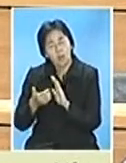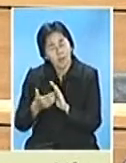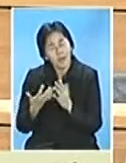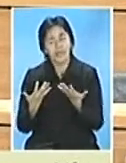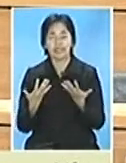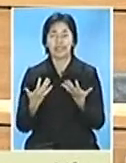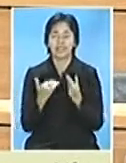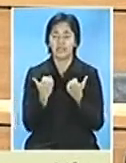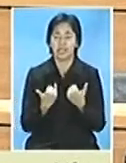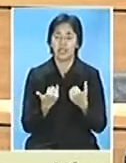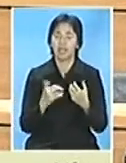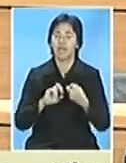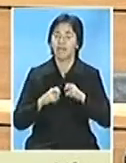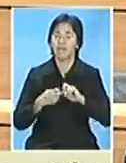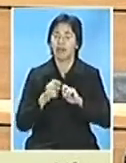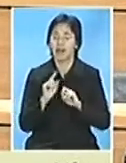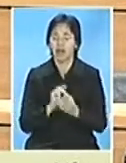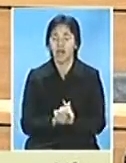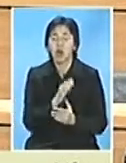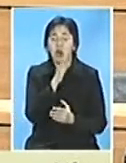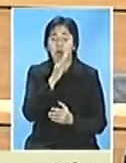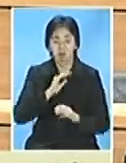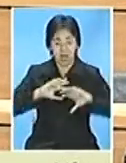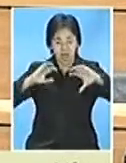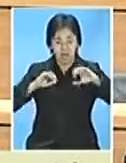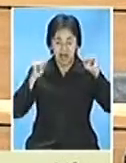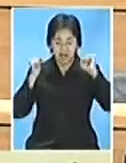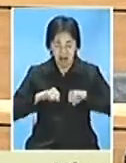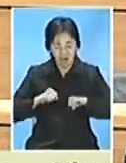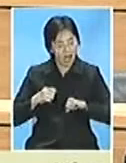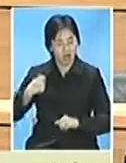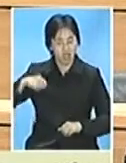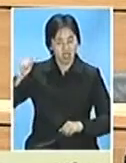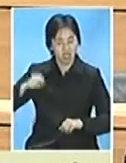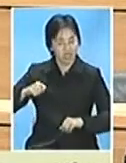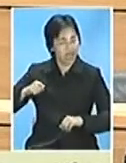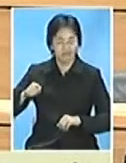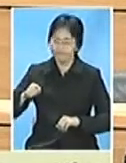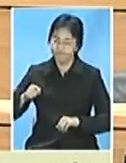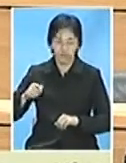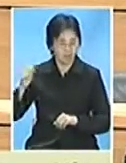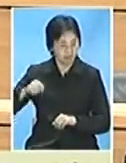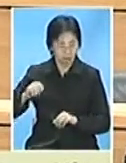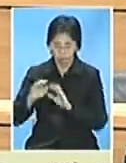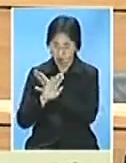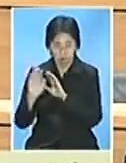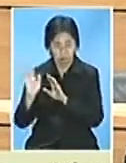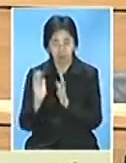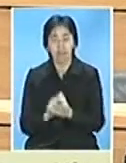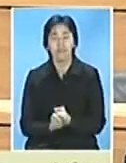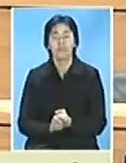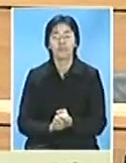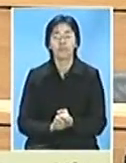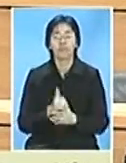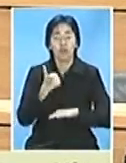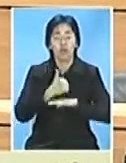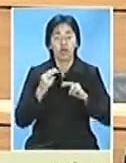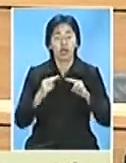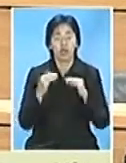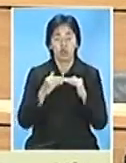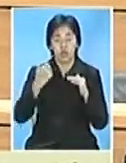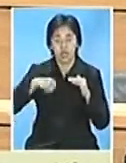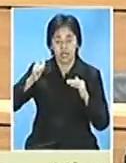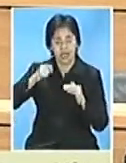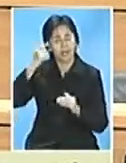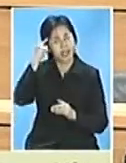ำนาจบริหารไปล้มคำสั่งของศาลนอกจากนี้ท่านประชาก็ยังยืนยันว่าจะคงไว้ซึ่งฐาน